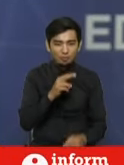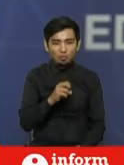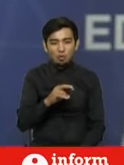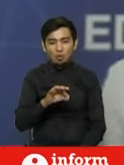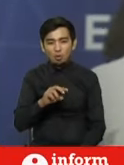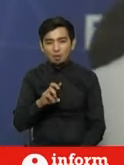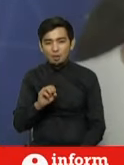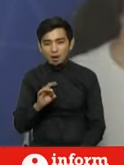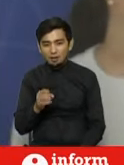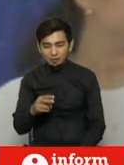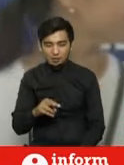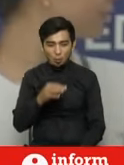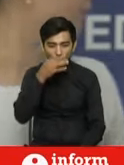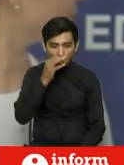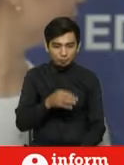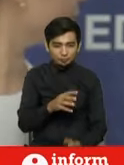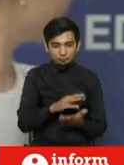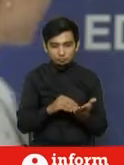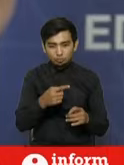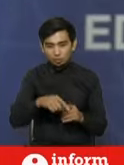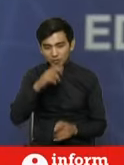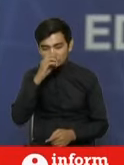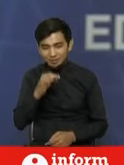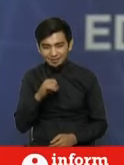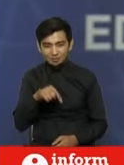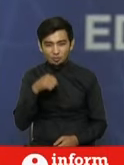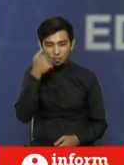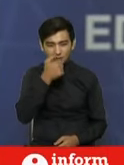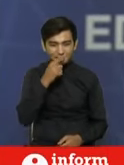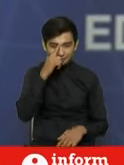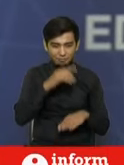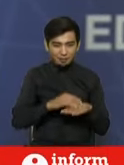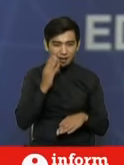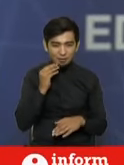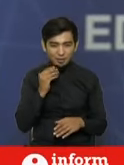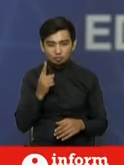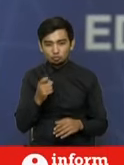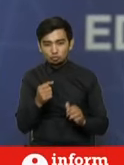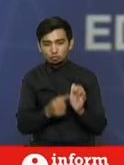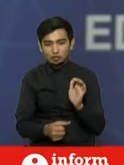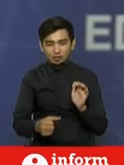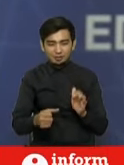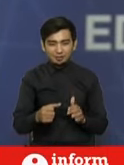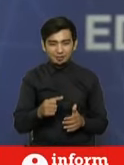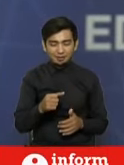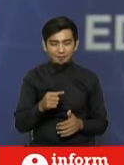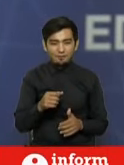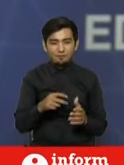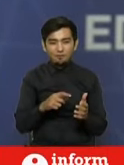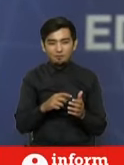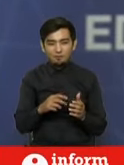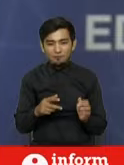международного опыта с отечественным за текущий год ахматом Алматы оснащено 168 кабинетов новой